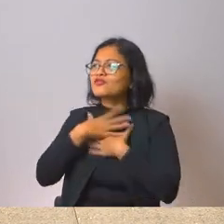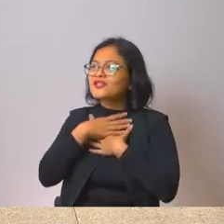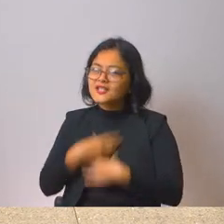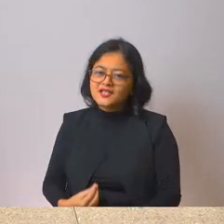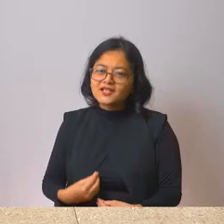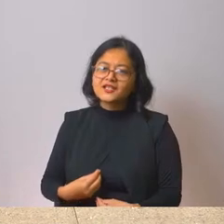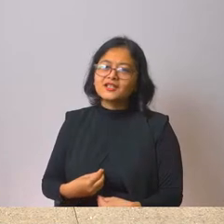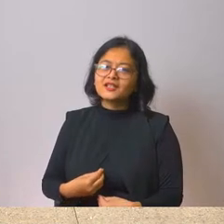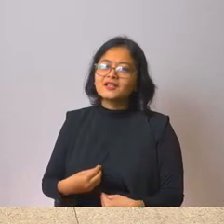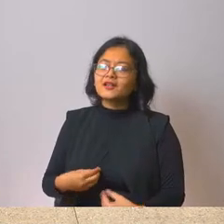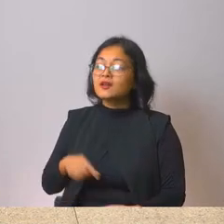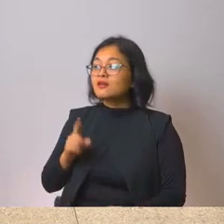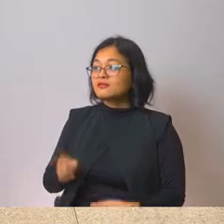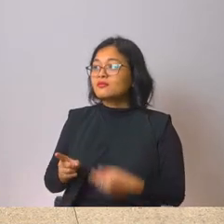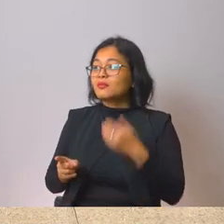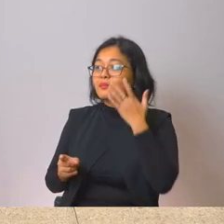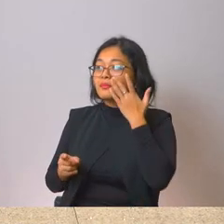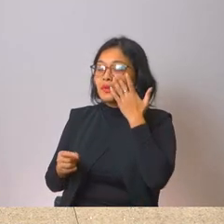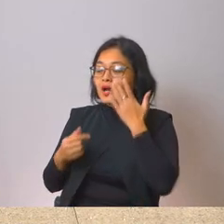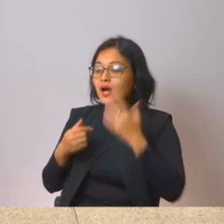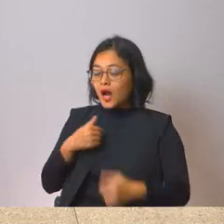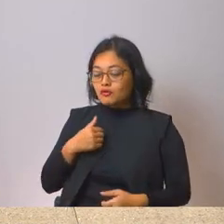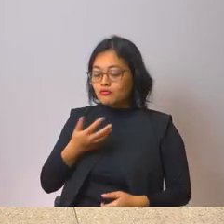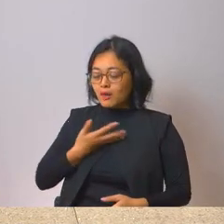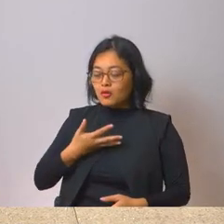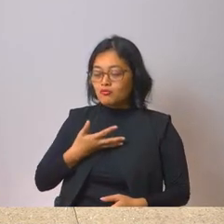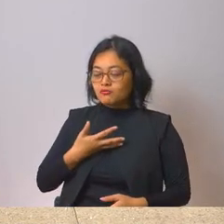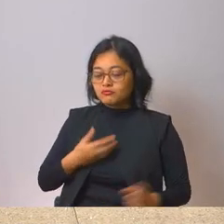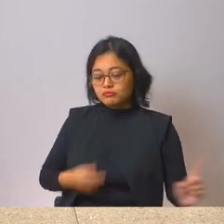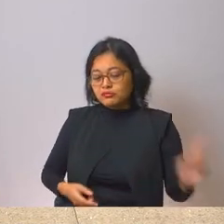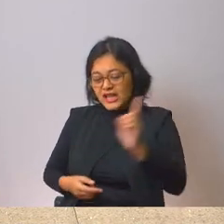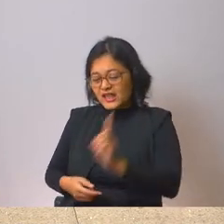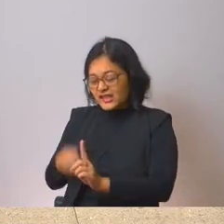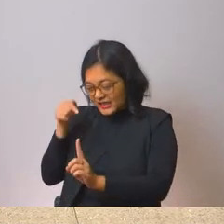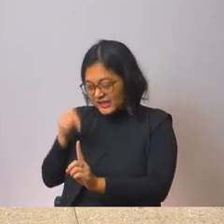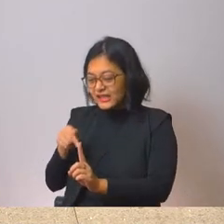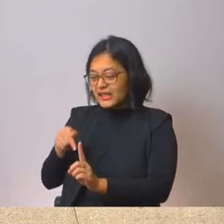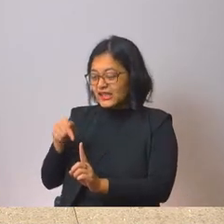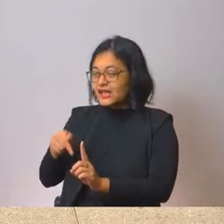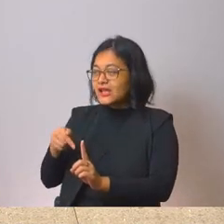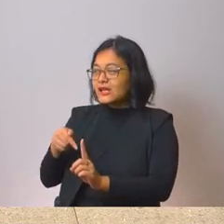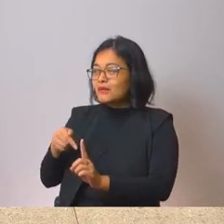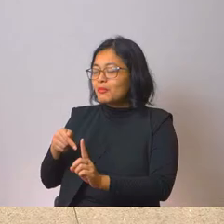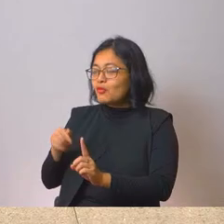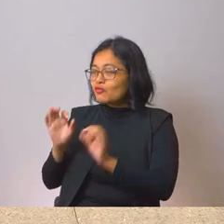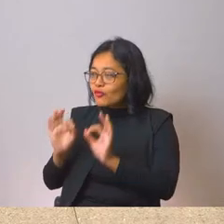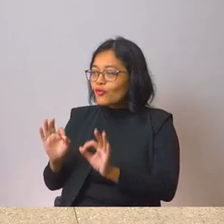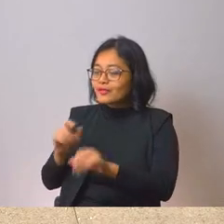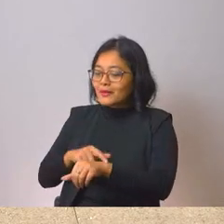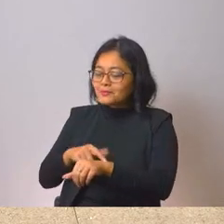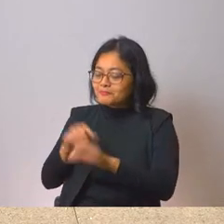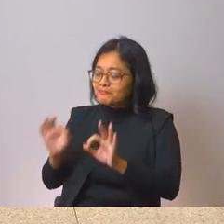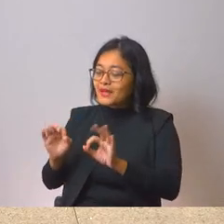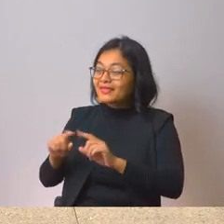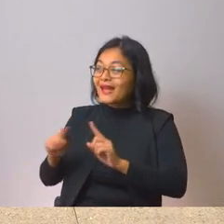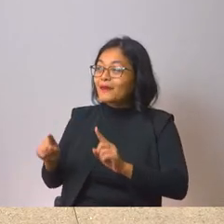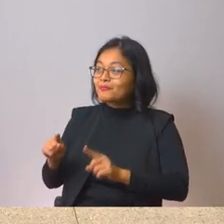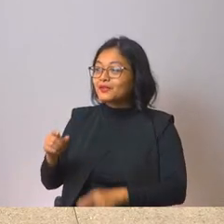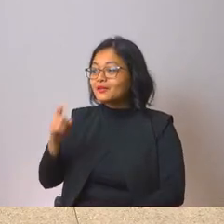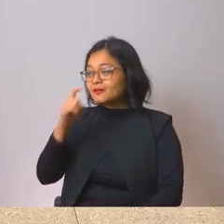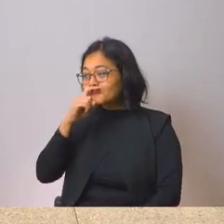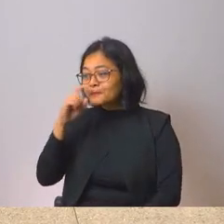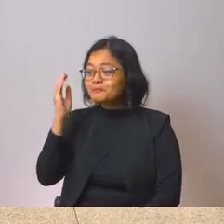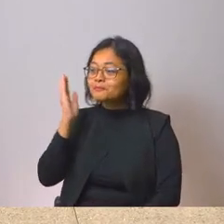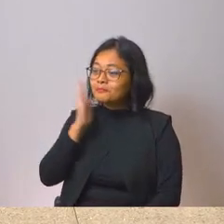hadir terlambat, dia pengennya tepat waktu tapi masih bergantung dengan orang tuanya. Ini contoh bagaimana sebenarnya kehidupan bersama